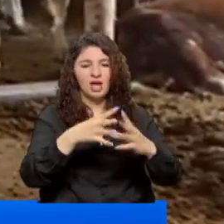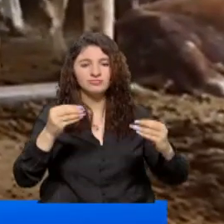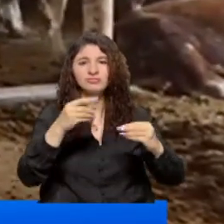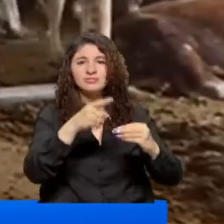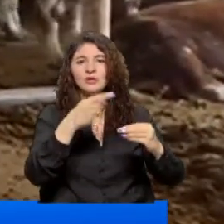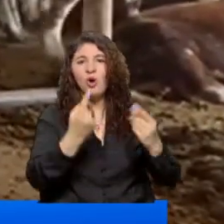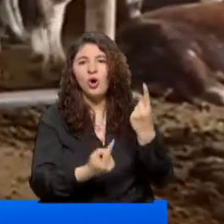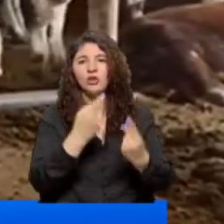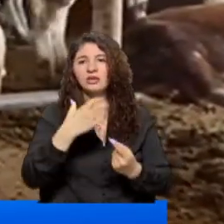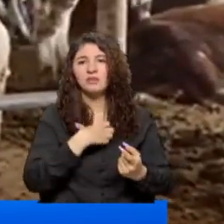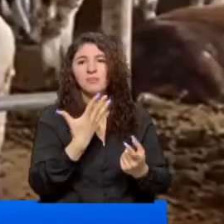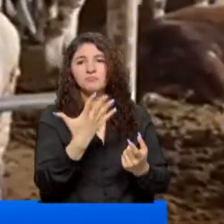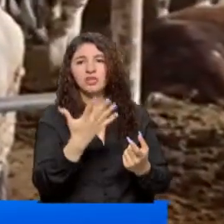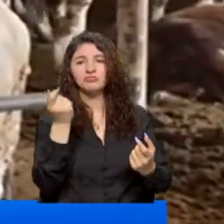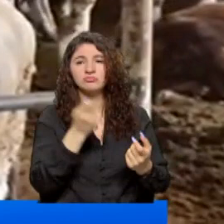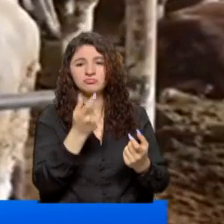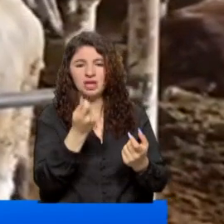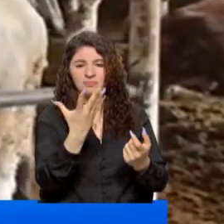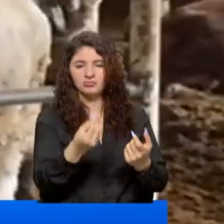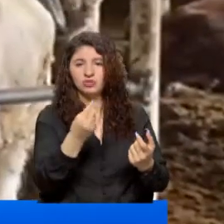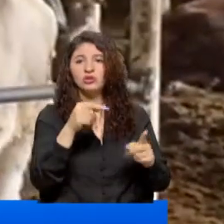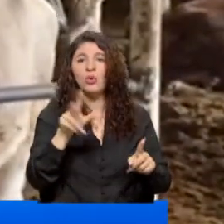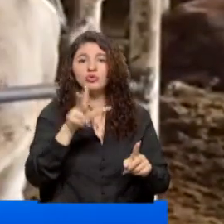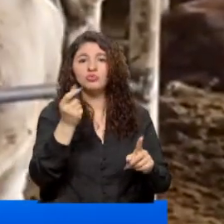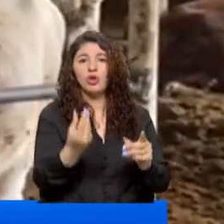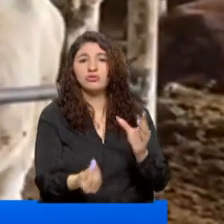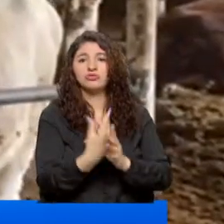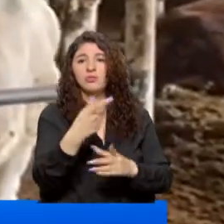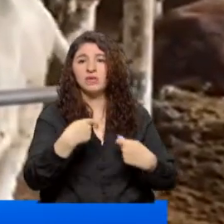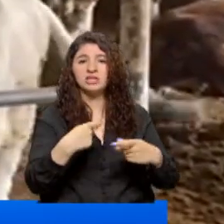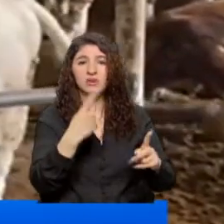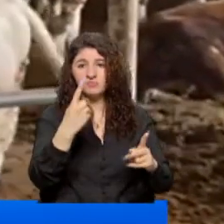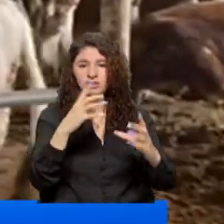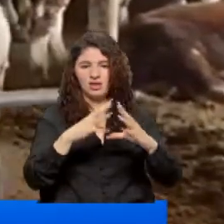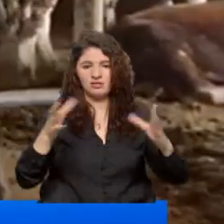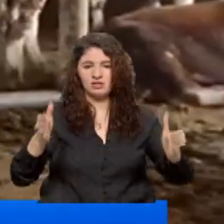sonu kendi Şu an 30 TL olur